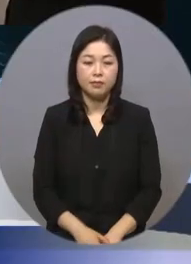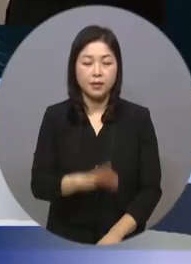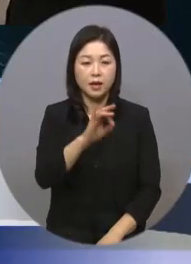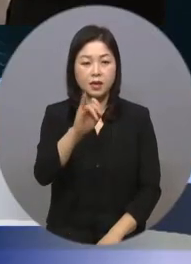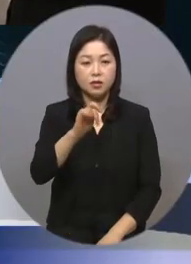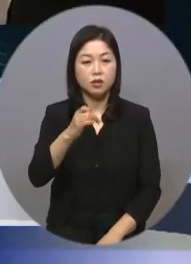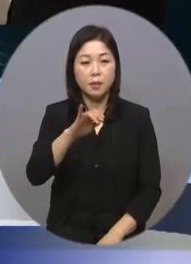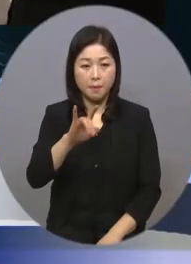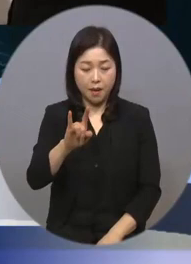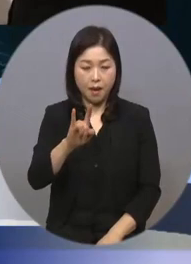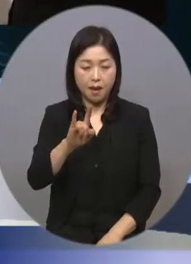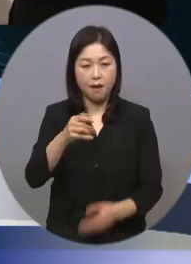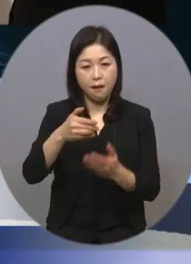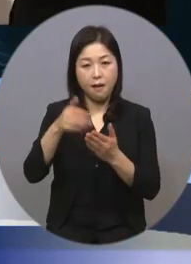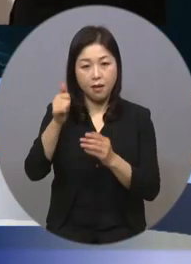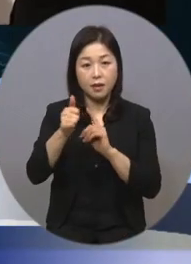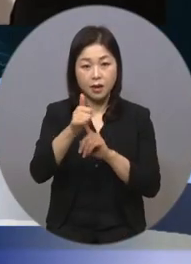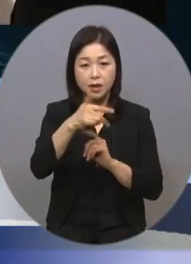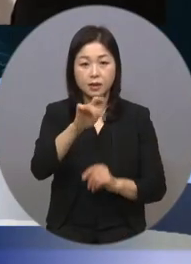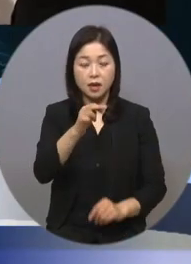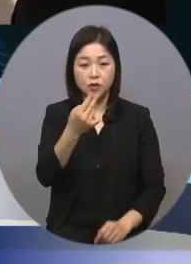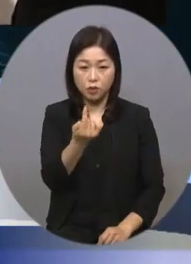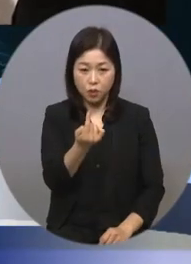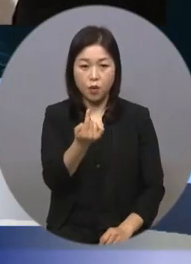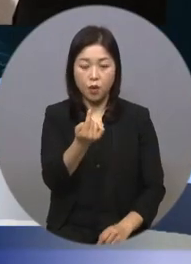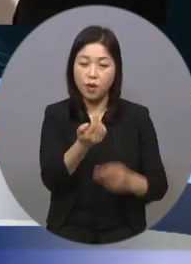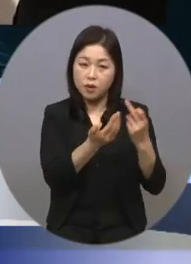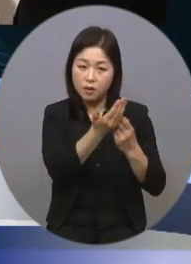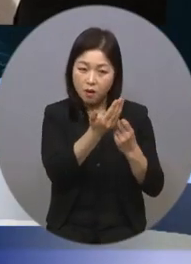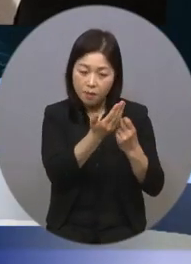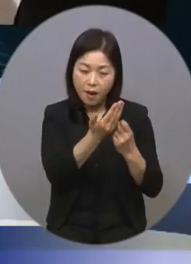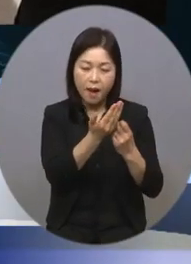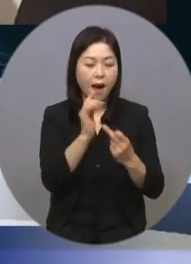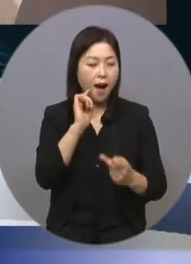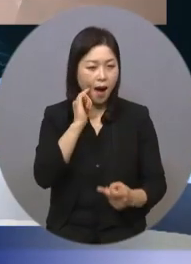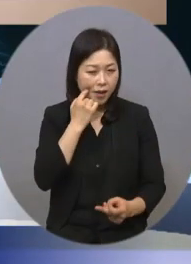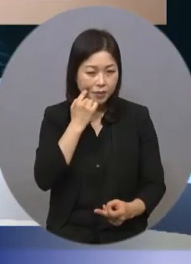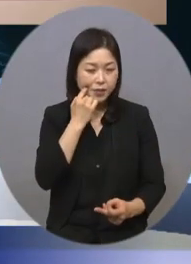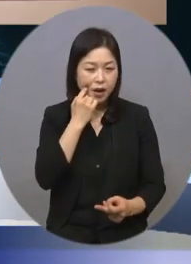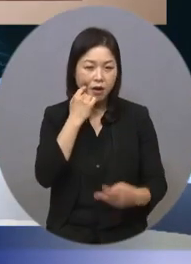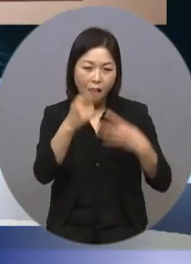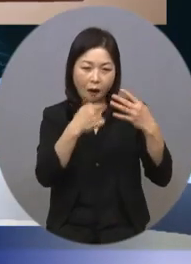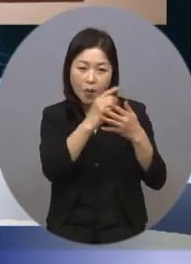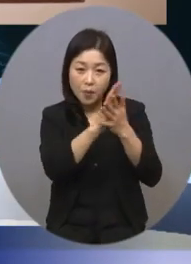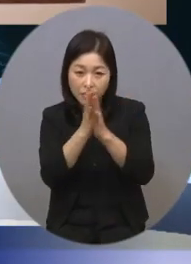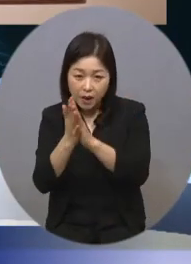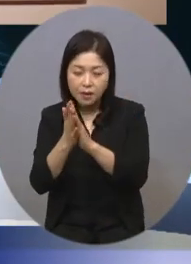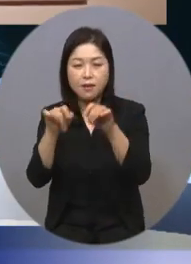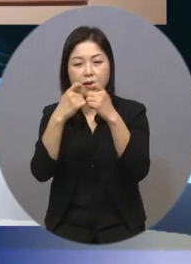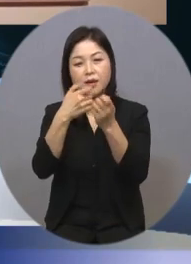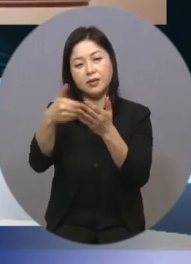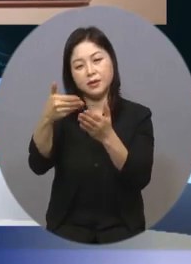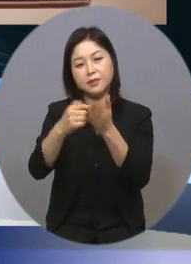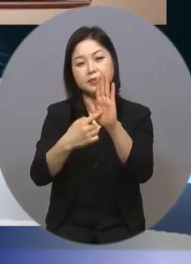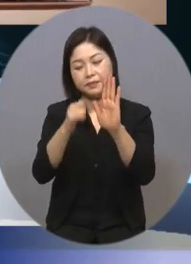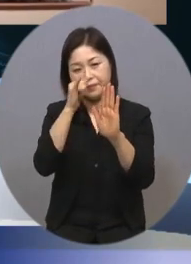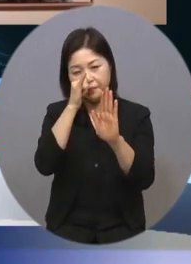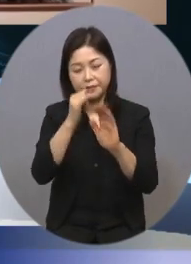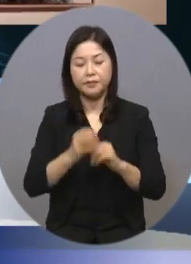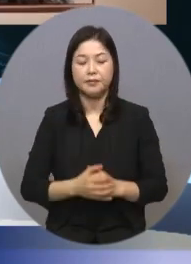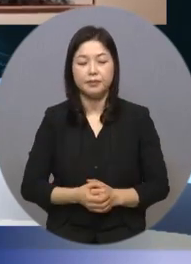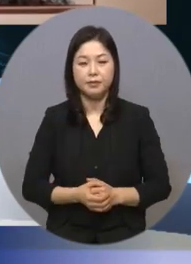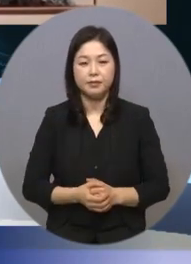이율배 작가가 장도섬의 아름다운 계절 변화를 화폭에 고스란히 담은 개인전을 열었습니다. 그 작품들을 이소영